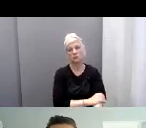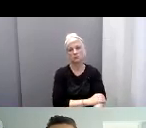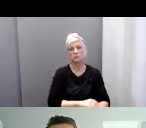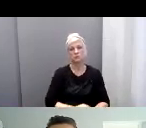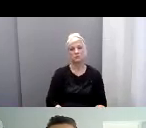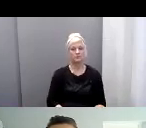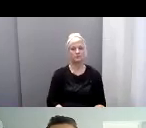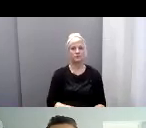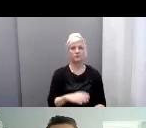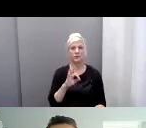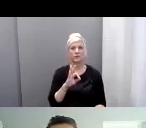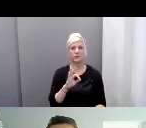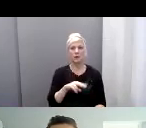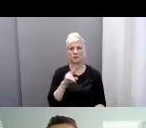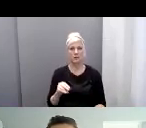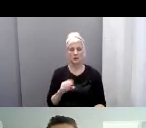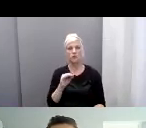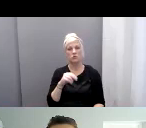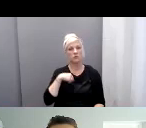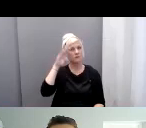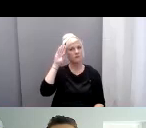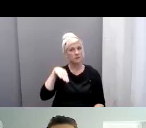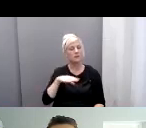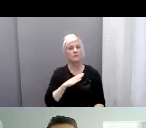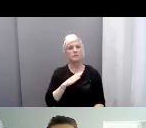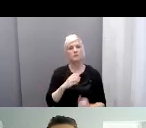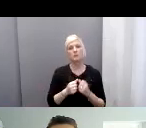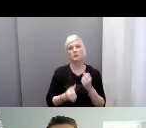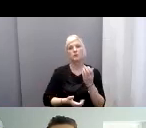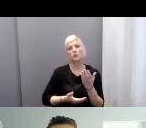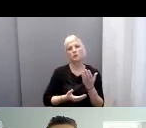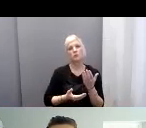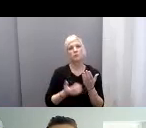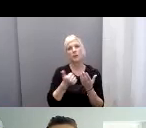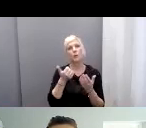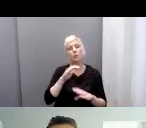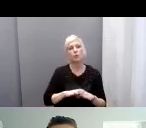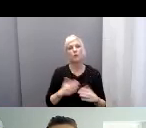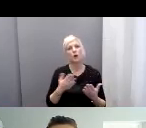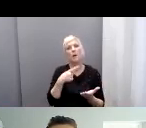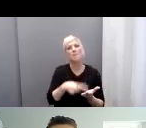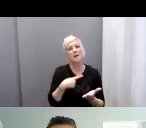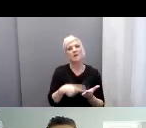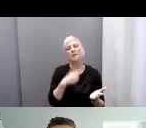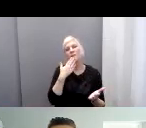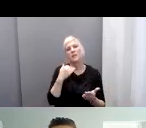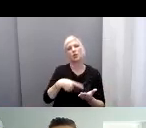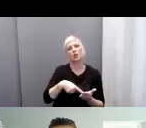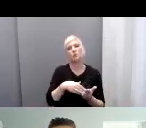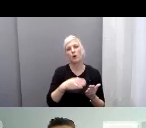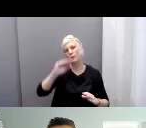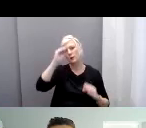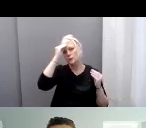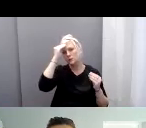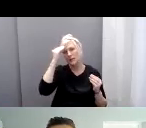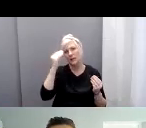Ja, jag vet att det finns, det beror lite på vad man menar med vilken typ av kurser som det syftas på i